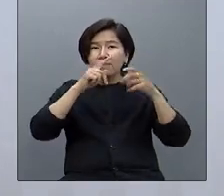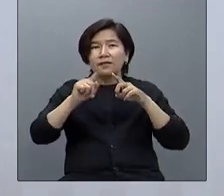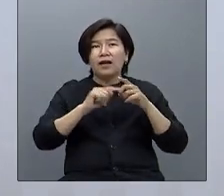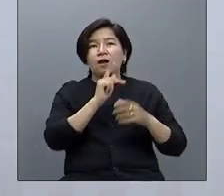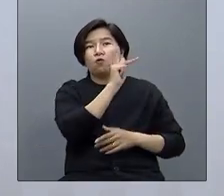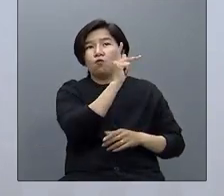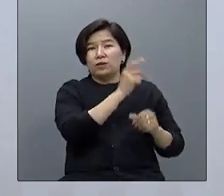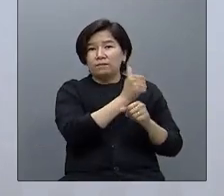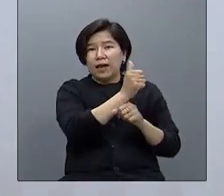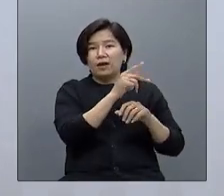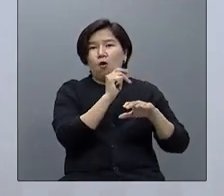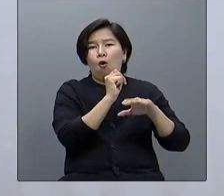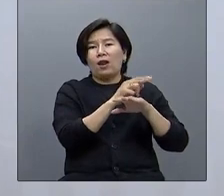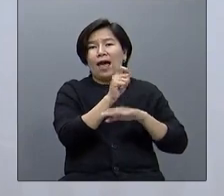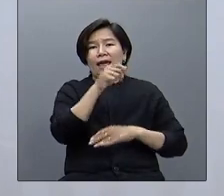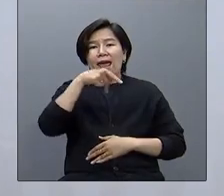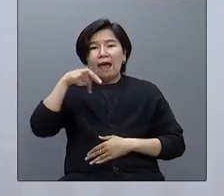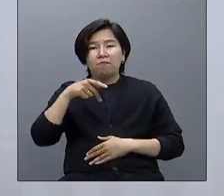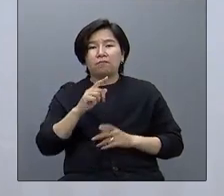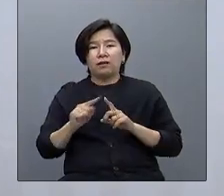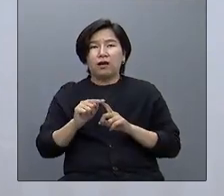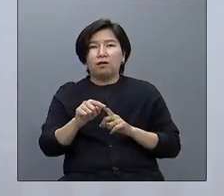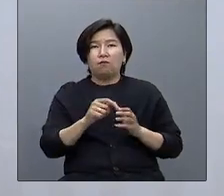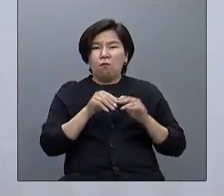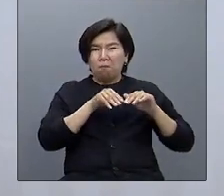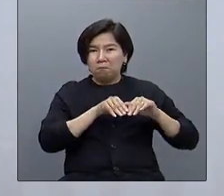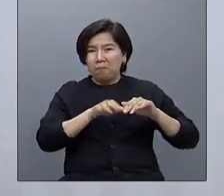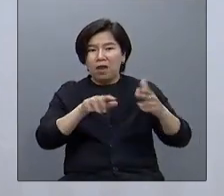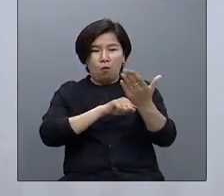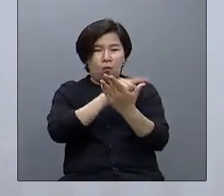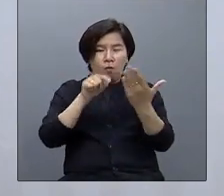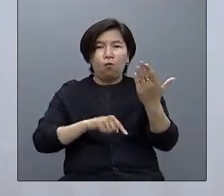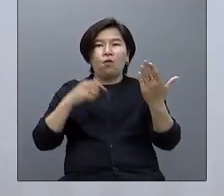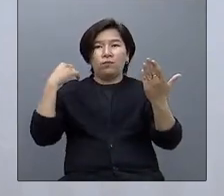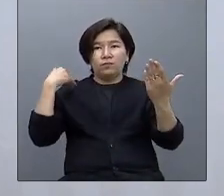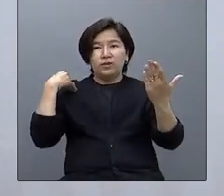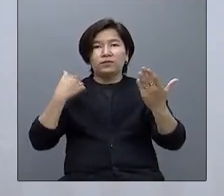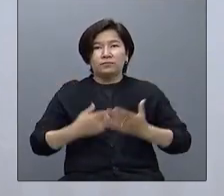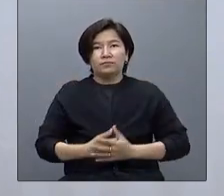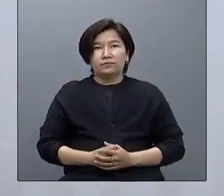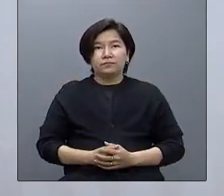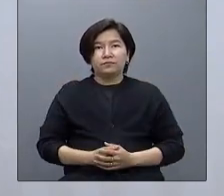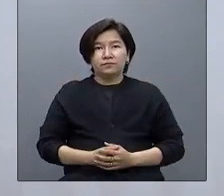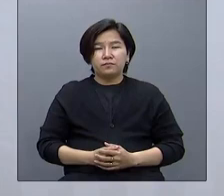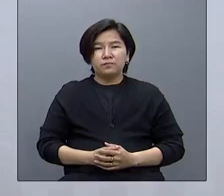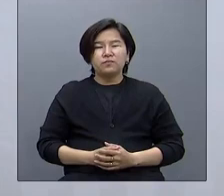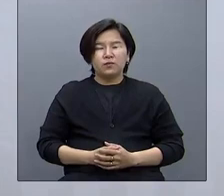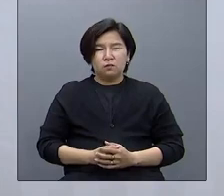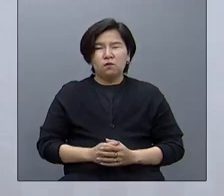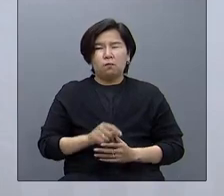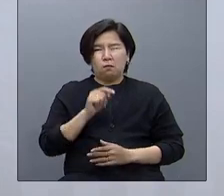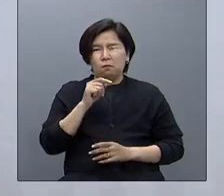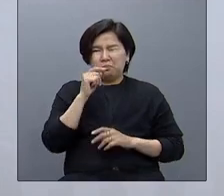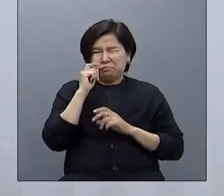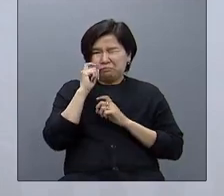แอปกู้ออนไลน์นะครับซึ่งตอนนี้คิดว่าคงระบาดไปทั่วแหละนะครับเป็นเรื่องที่เป็นภัยสังคมที่ค่อนข้างจะร้าย